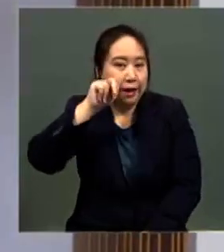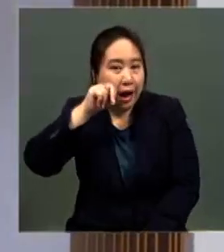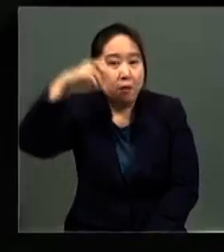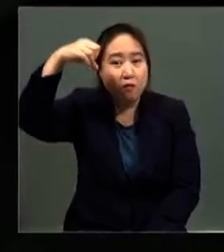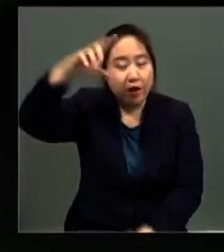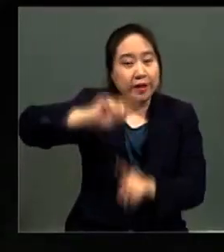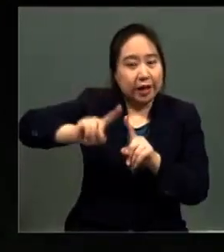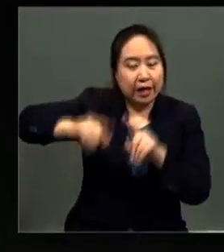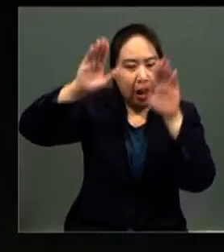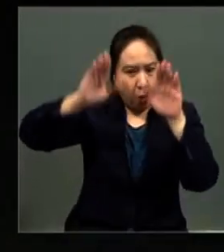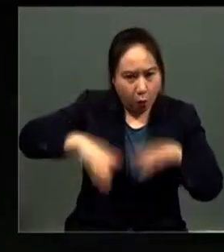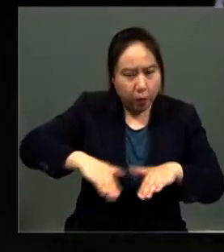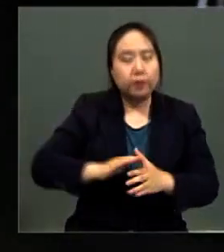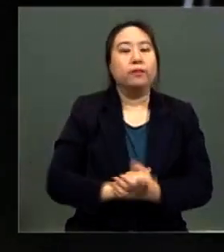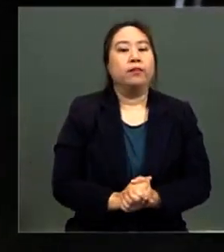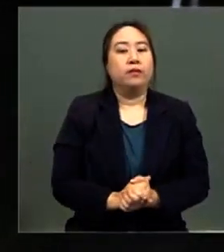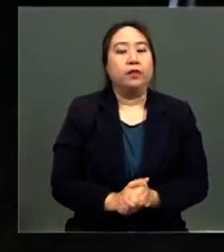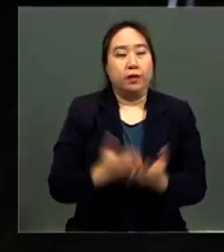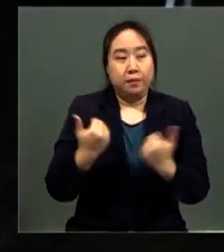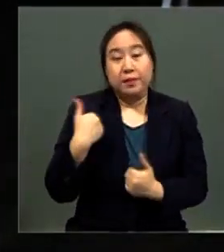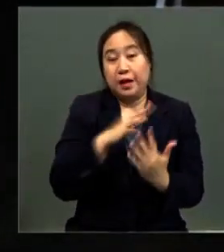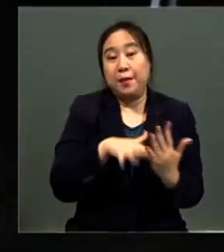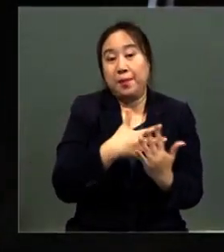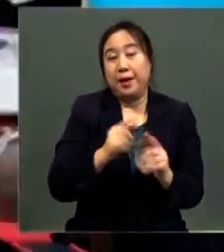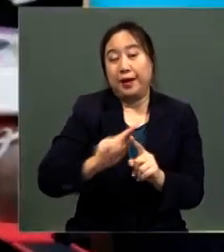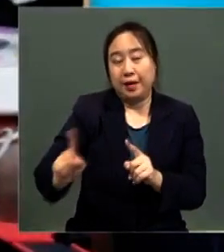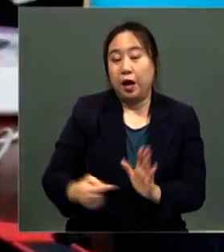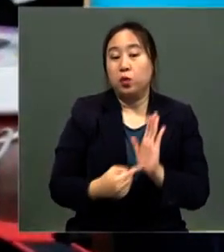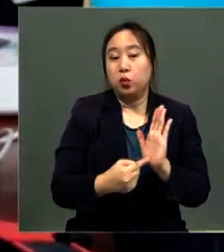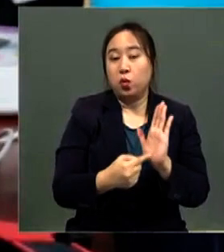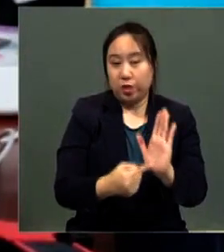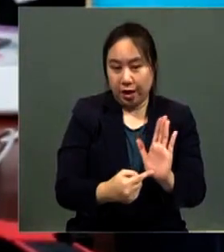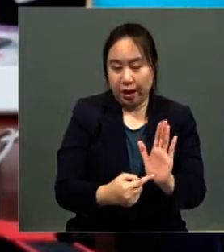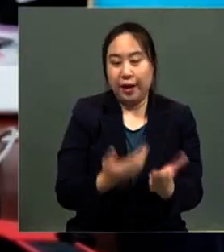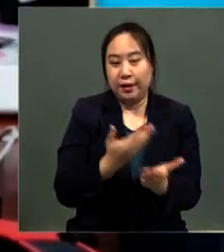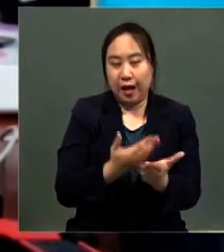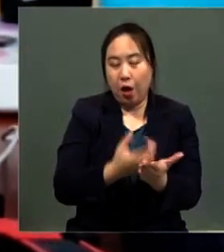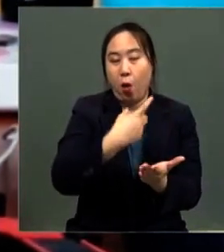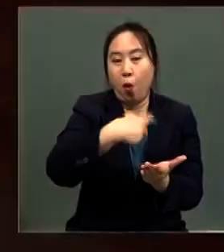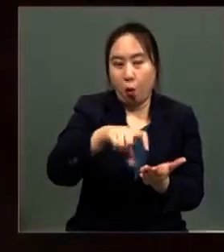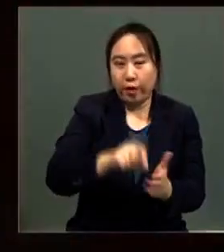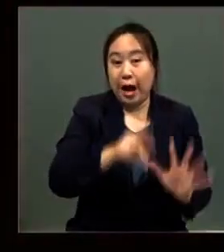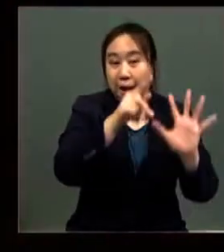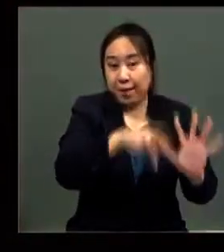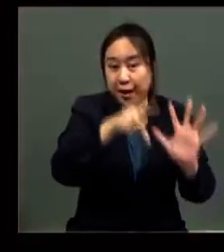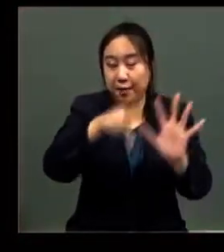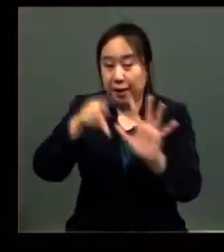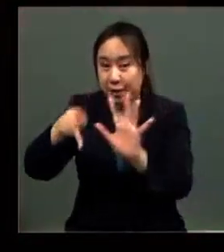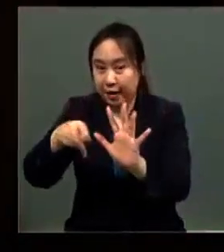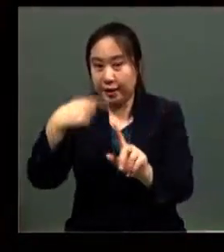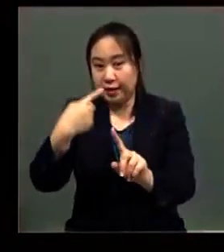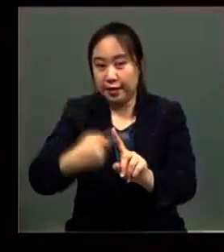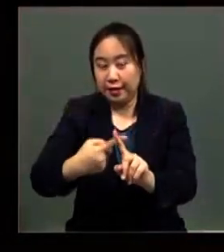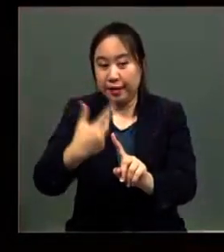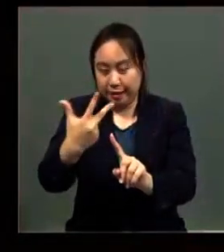ค่าไฟตามมาด้วยมาตรการเยียวยาอาทิการเติมเงิน 5,000 บาทระยะเวลาไม่เกิน3ให้กับประช